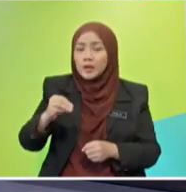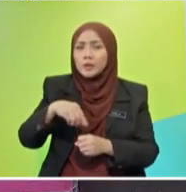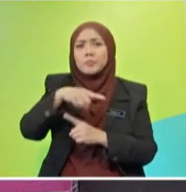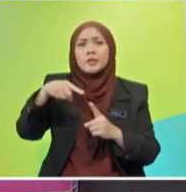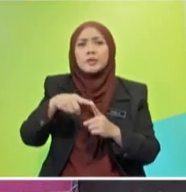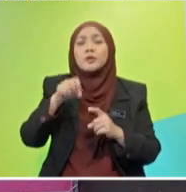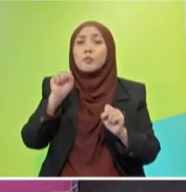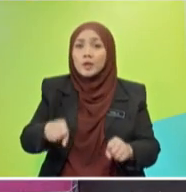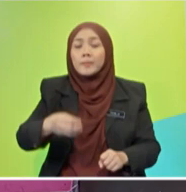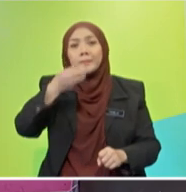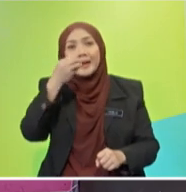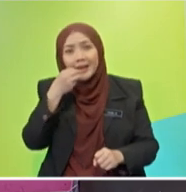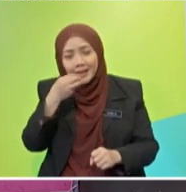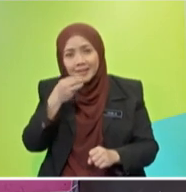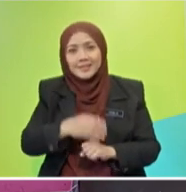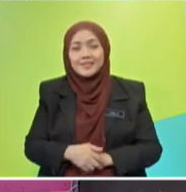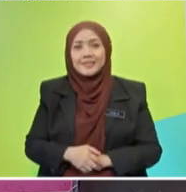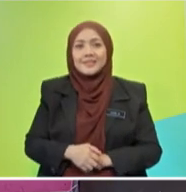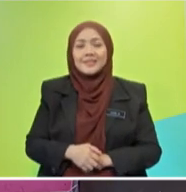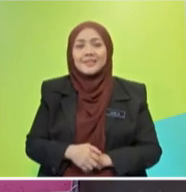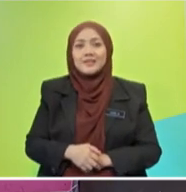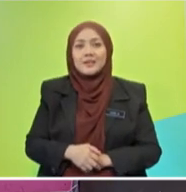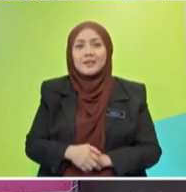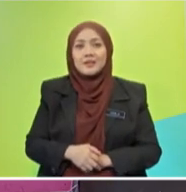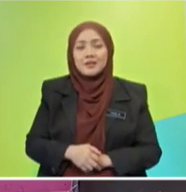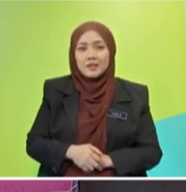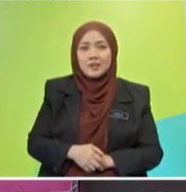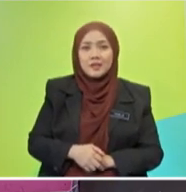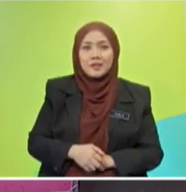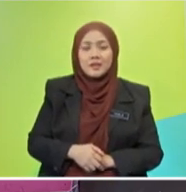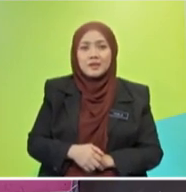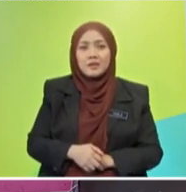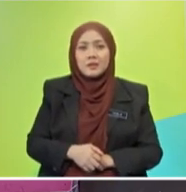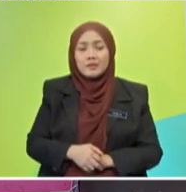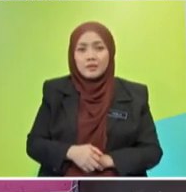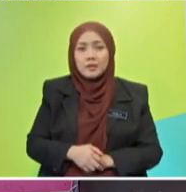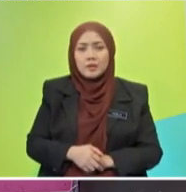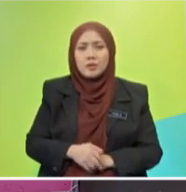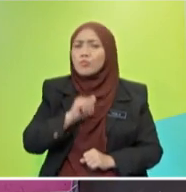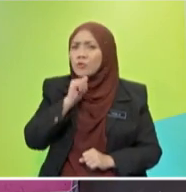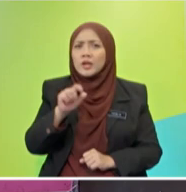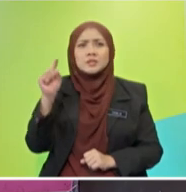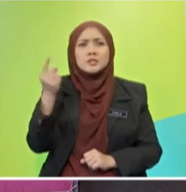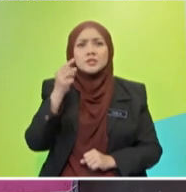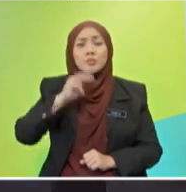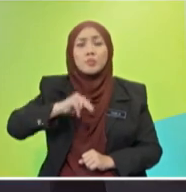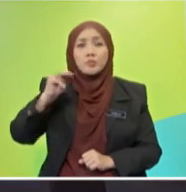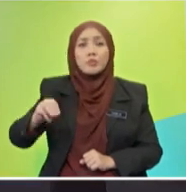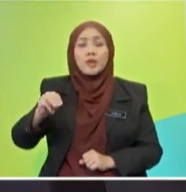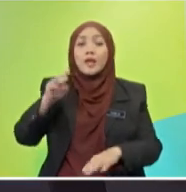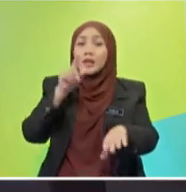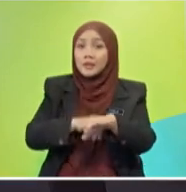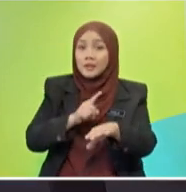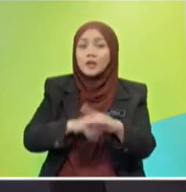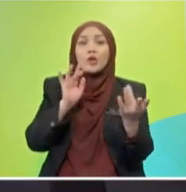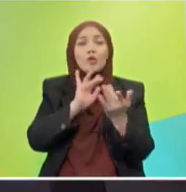Baiklah saya percaya bukan saja murid-murid secara atas kalian saja paham namun murid-murid di rumah juga